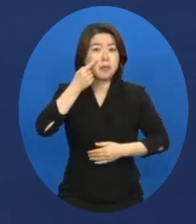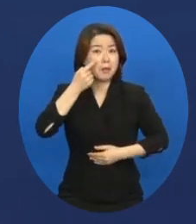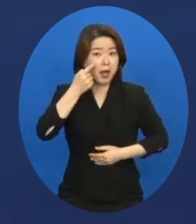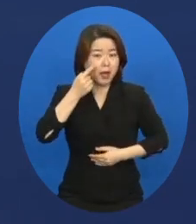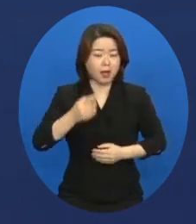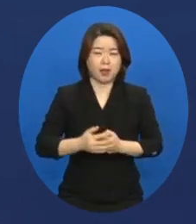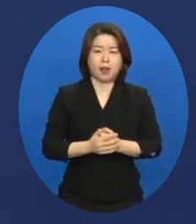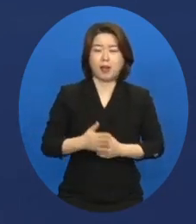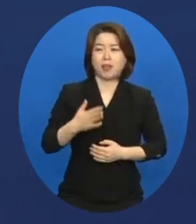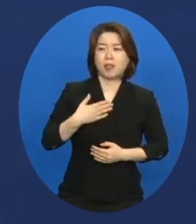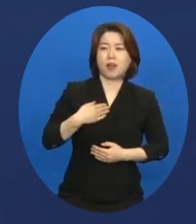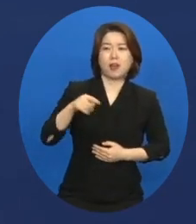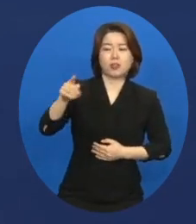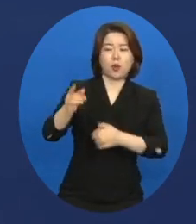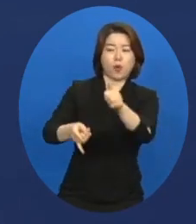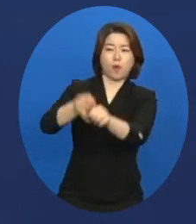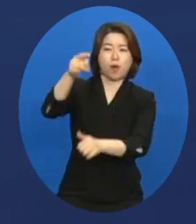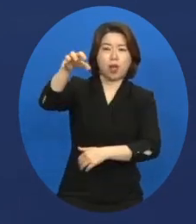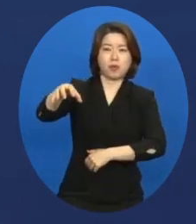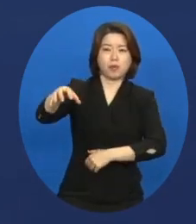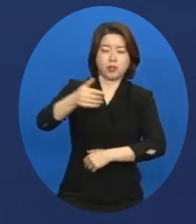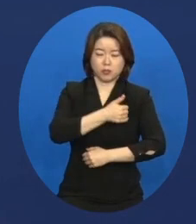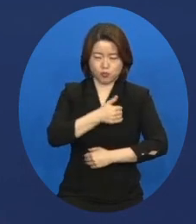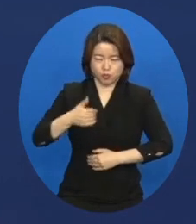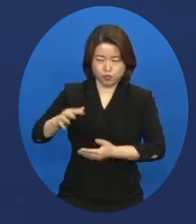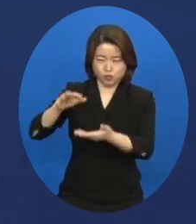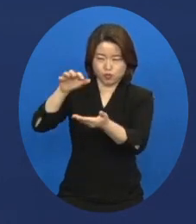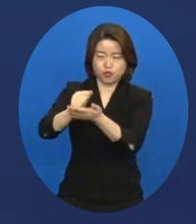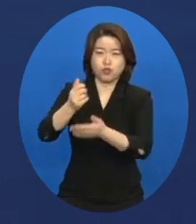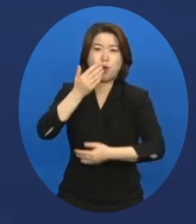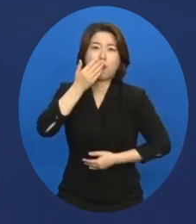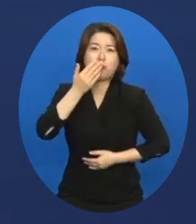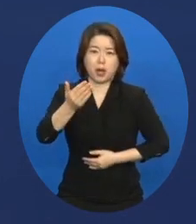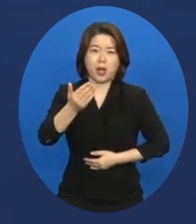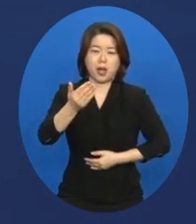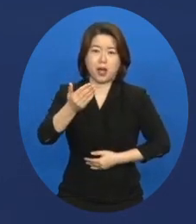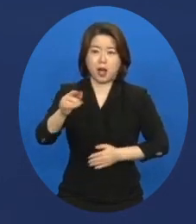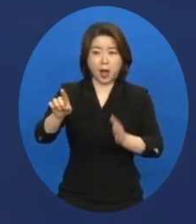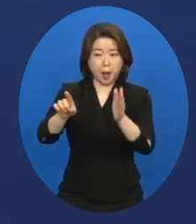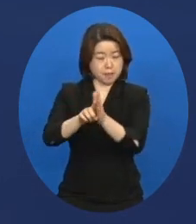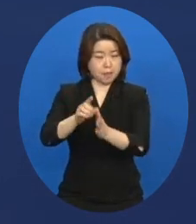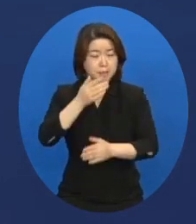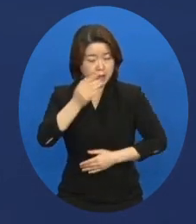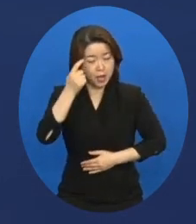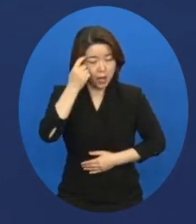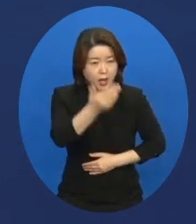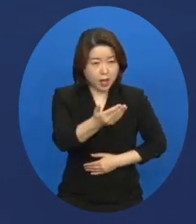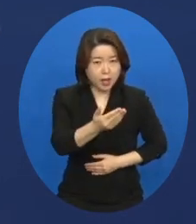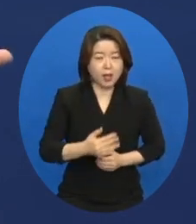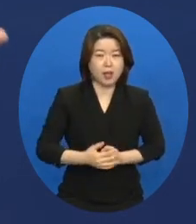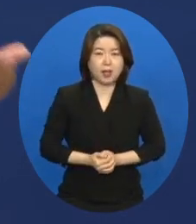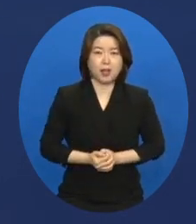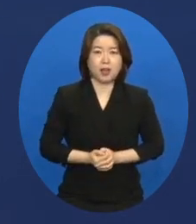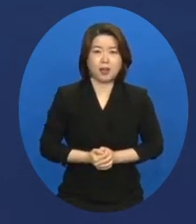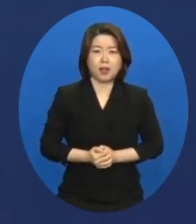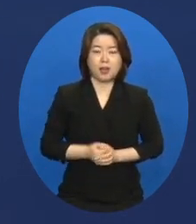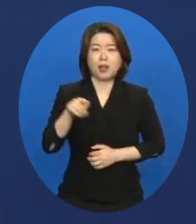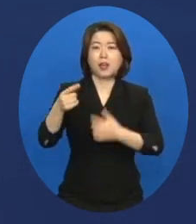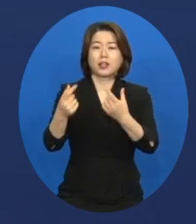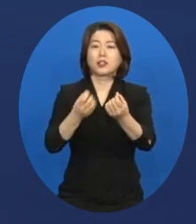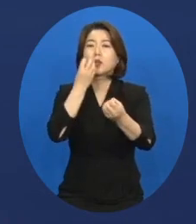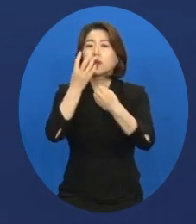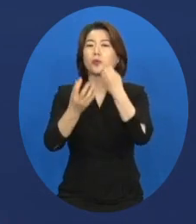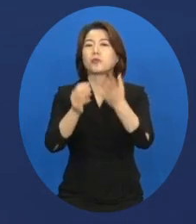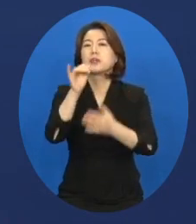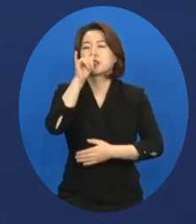내가 그 헤브론 땅을 능히 취할 수 있을 것이라고 믿어지지 않느냐고 그렇게 고백했던 거예요.